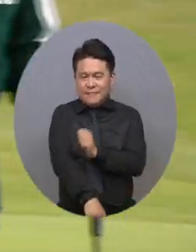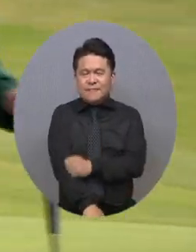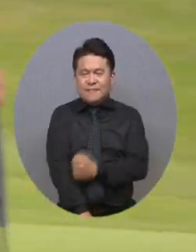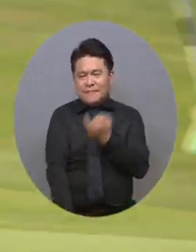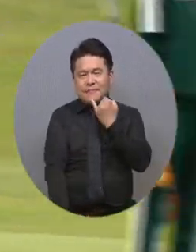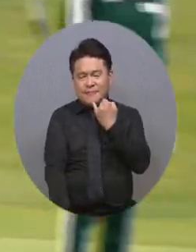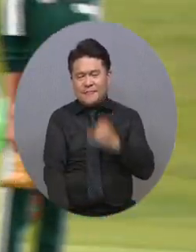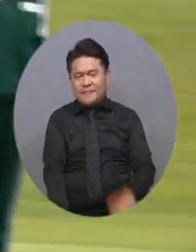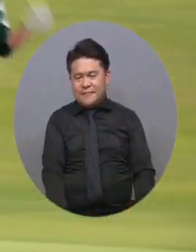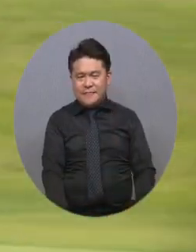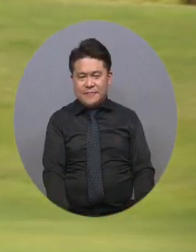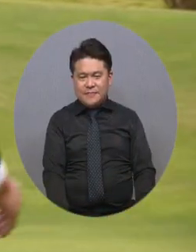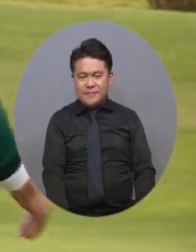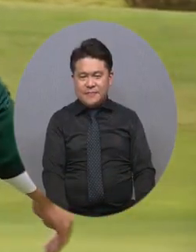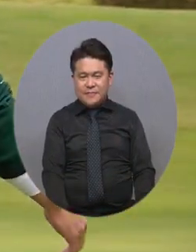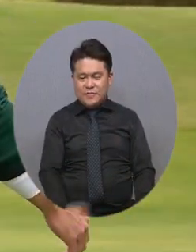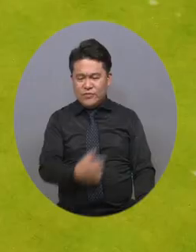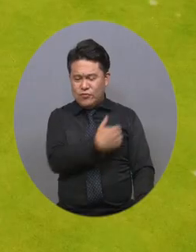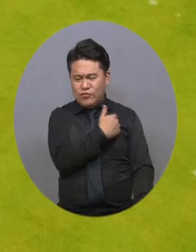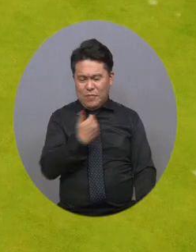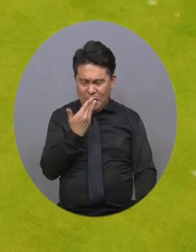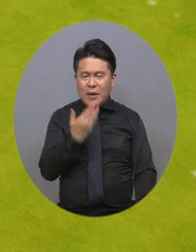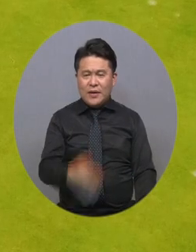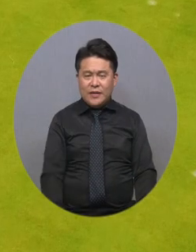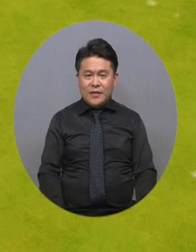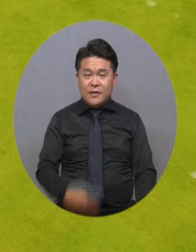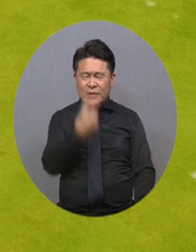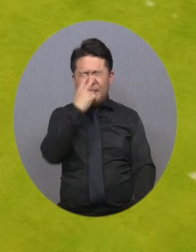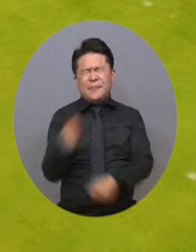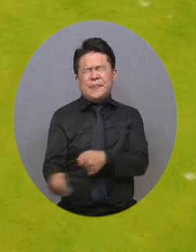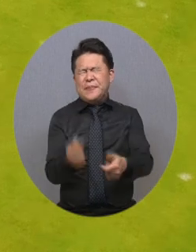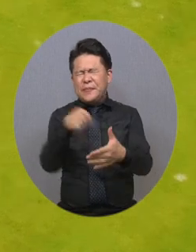아 당연하죠 오케이 오케이 눈 감고 누나